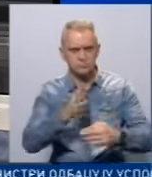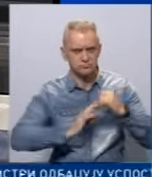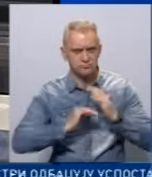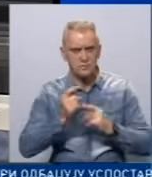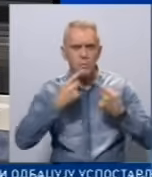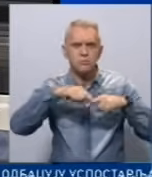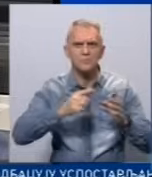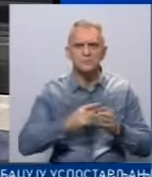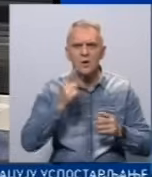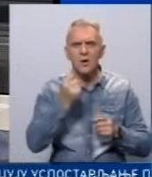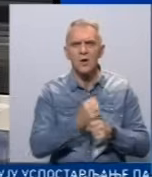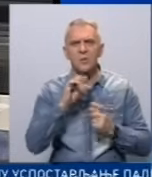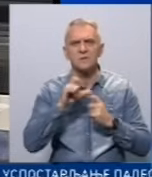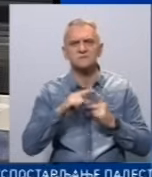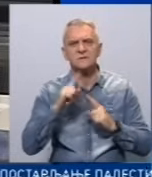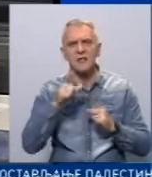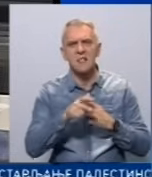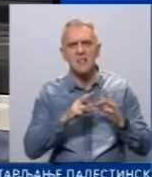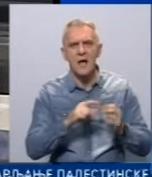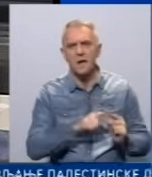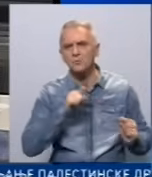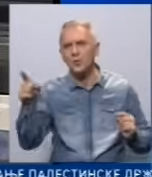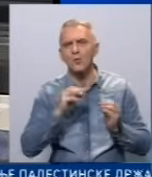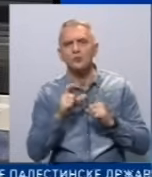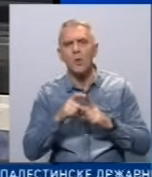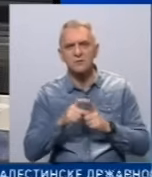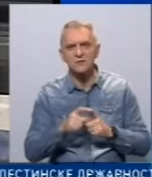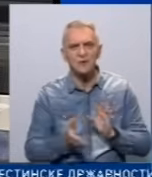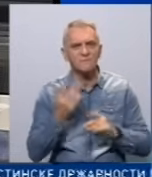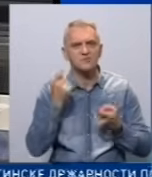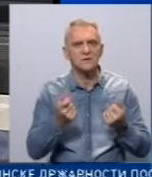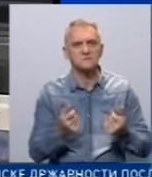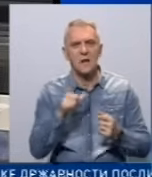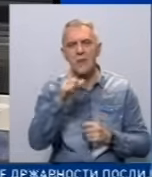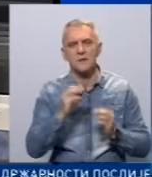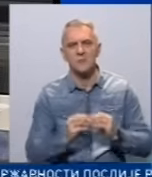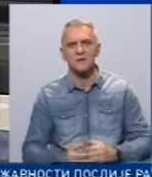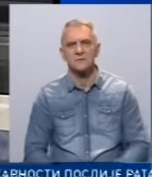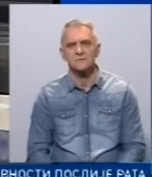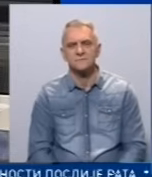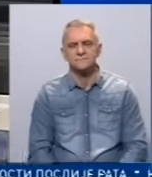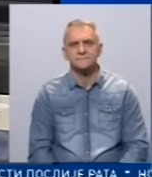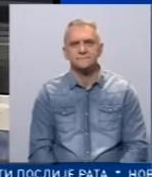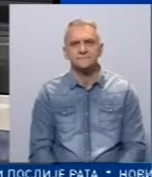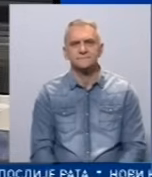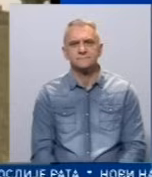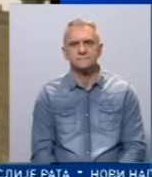infrastrukturi, posebno dionice koja od Gostilja vodi prema Dobretićima. Više detalja donosila Mija Bajramović.